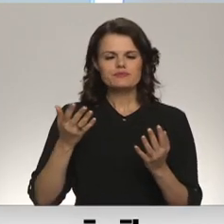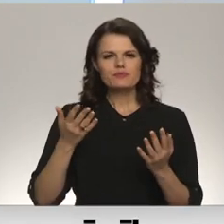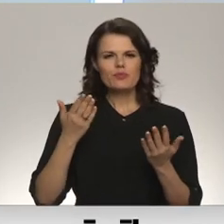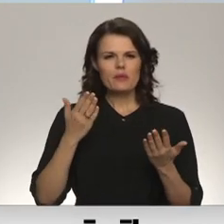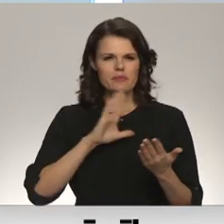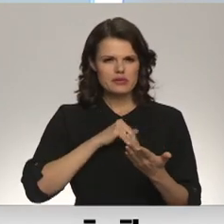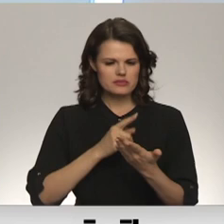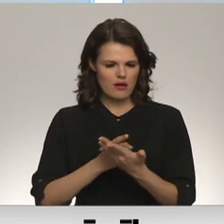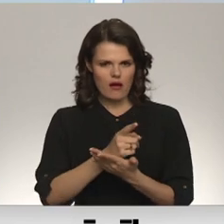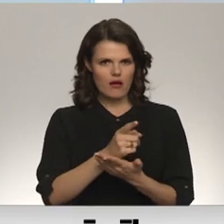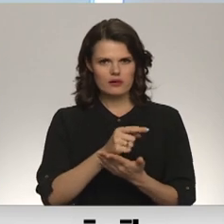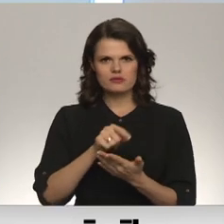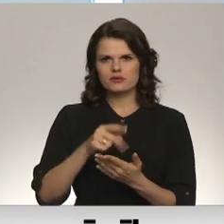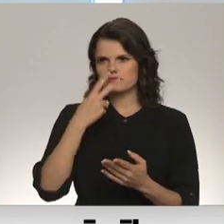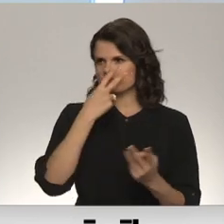topogrāfijas